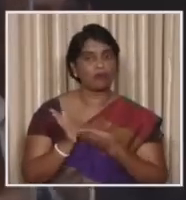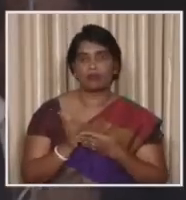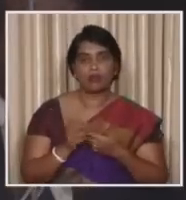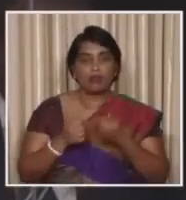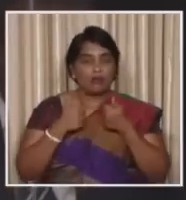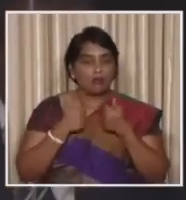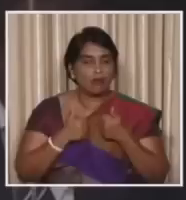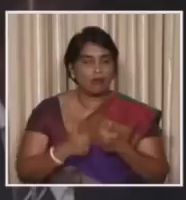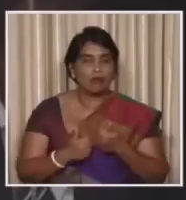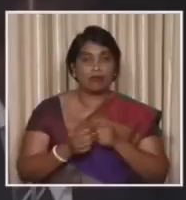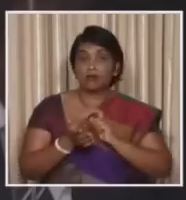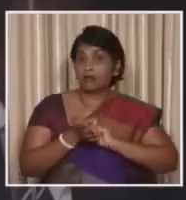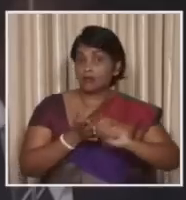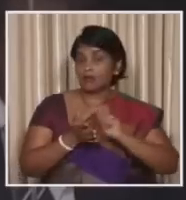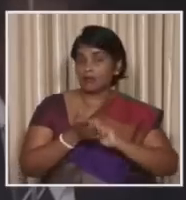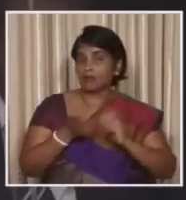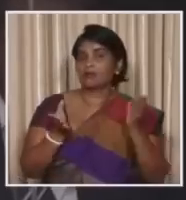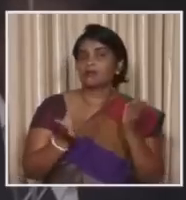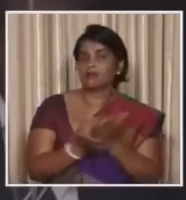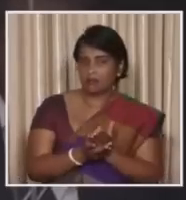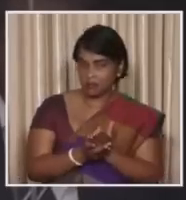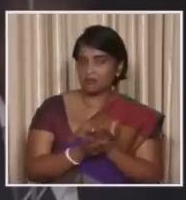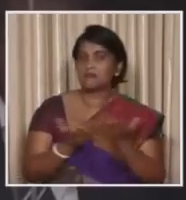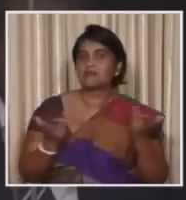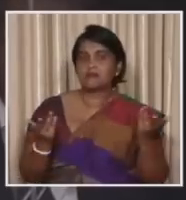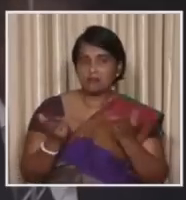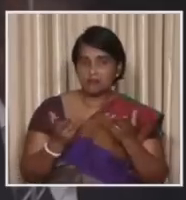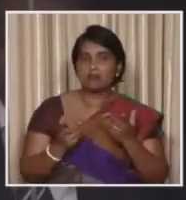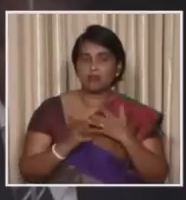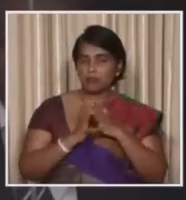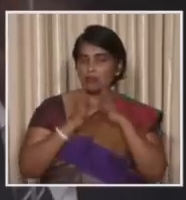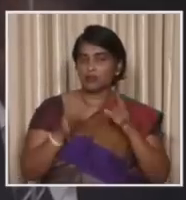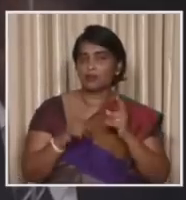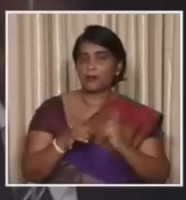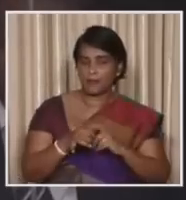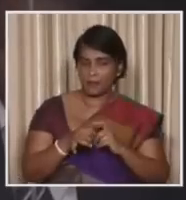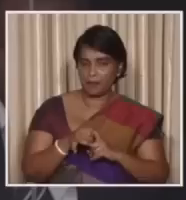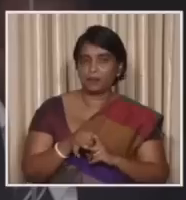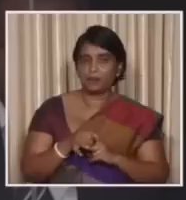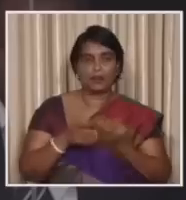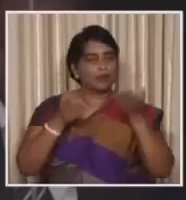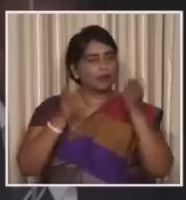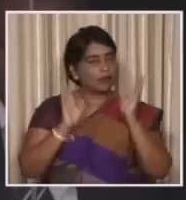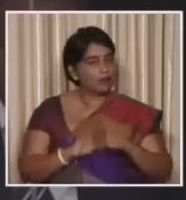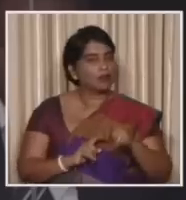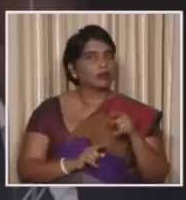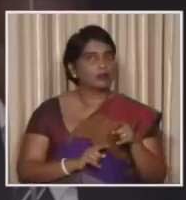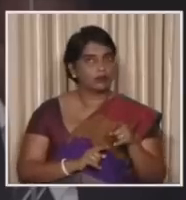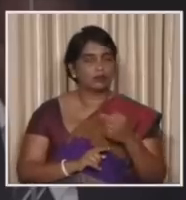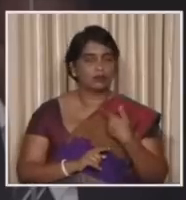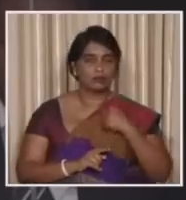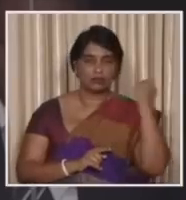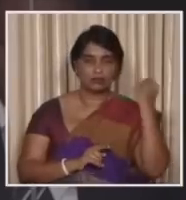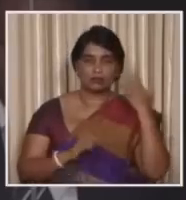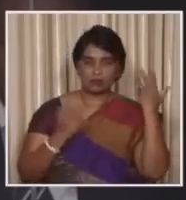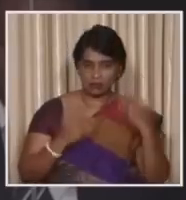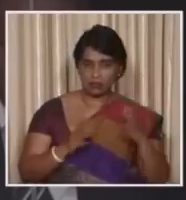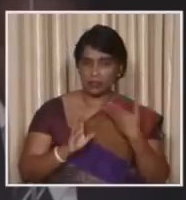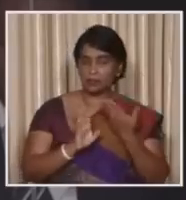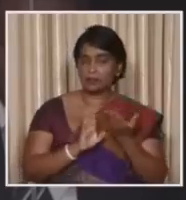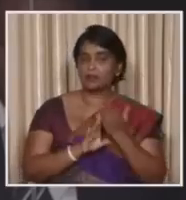යමක් ලිඛිතව ලේඛනගත කරන්න බැරි නම් ඒක විශාල ප්‍රශ්නයක්. අවසාන වශයෙන් මම කතා ඉවර කිරීමට